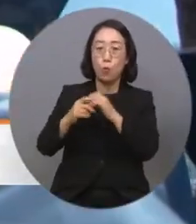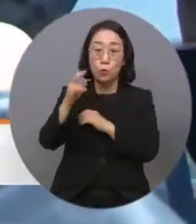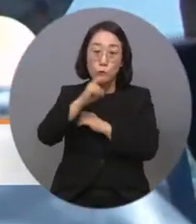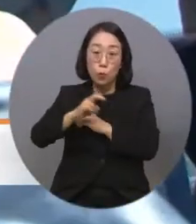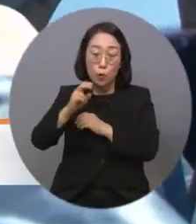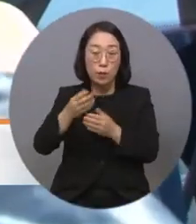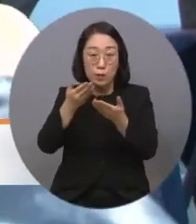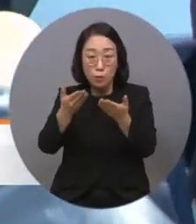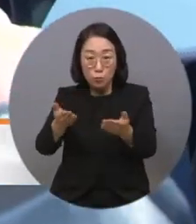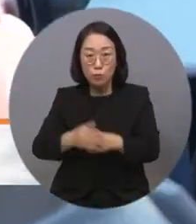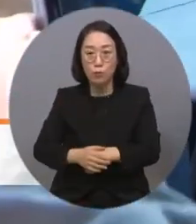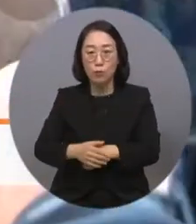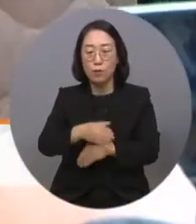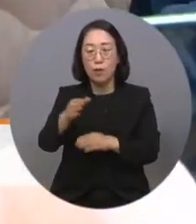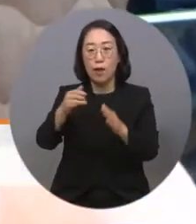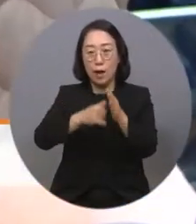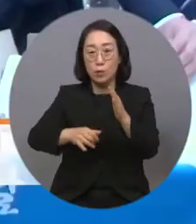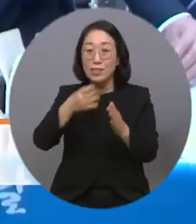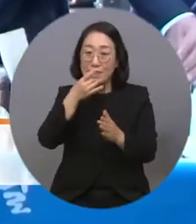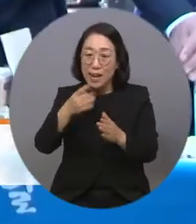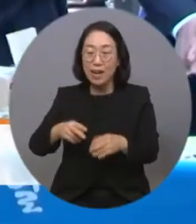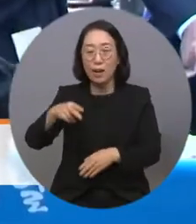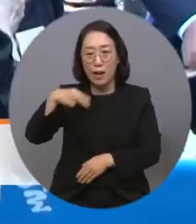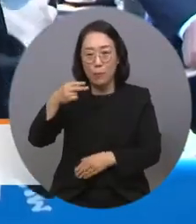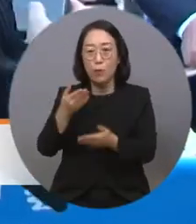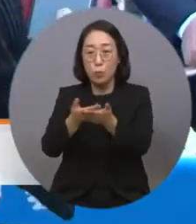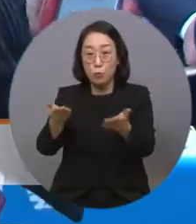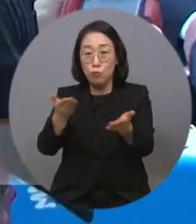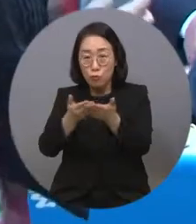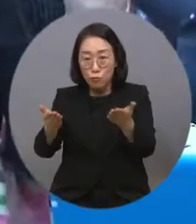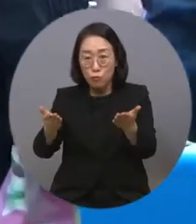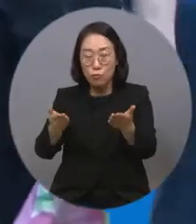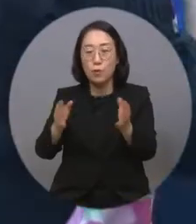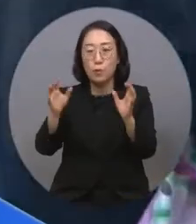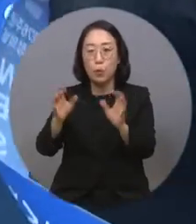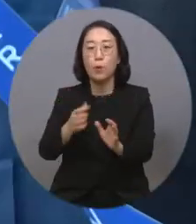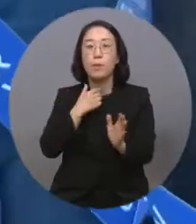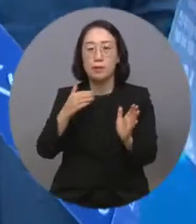및 수용자 가족에게 햅쌀과 라면을 지원하는 행사 또한 진행하였습니다.